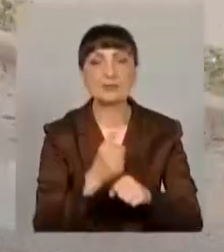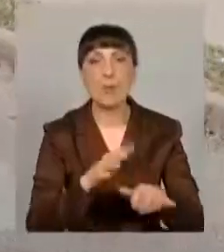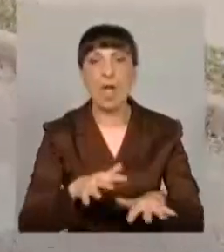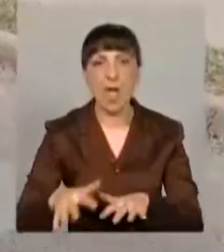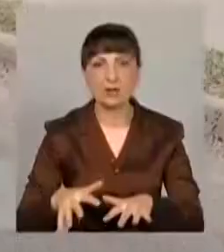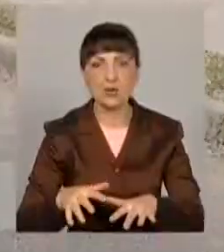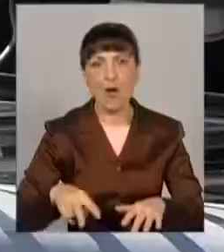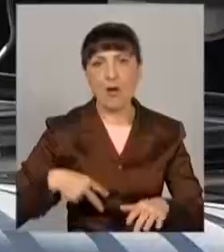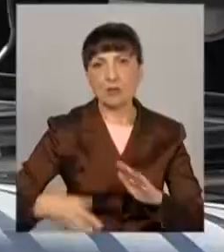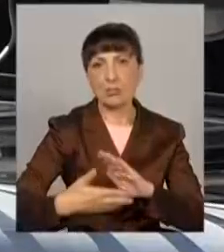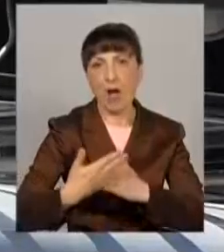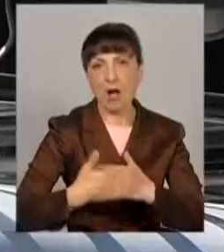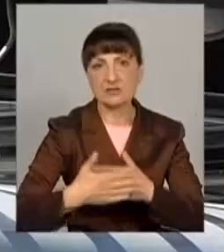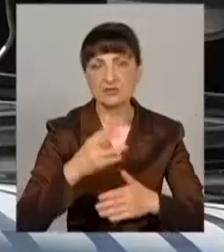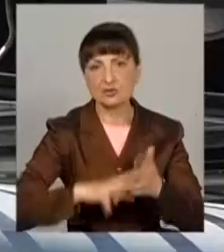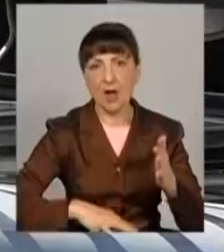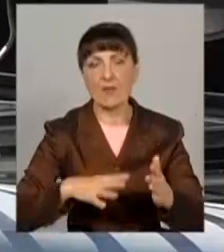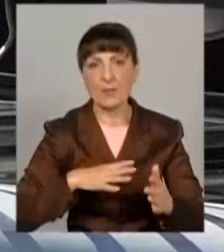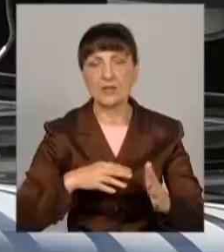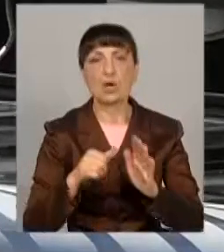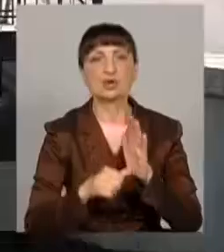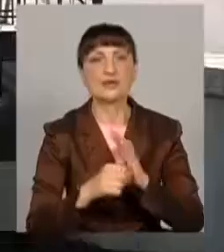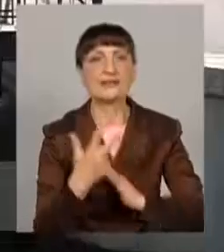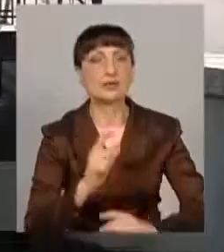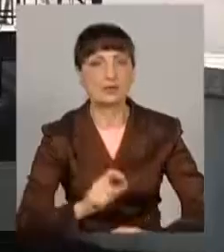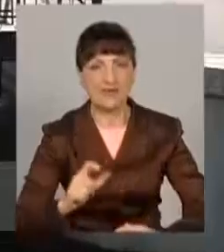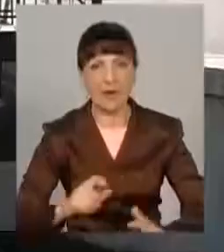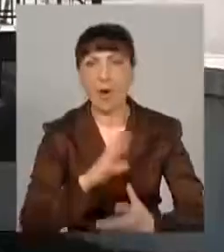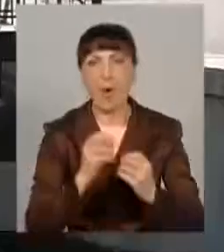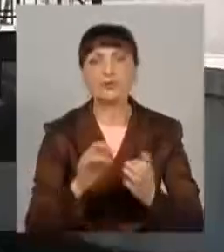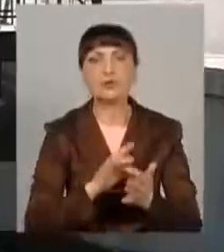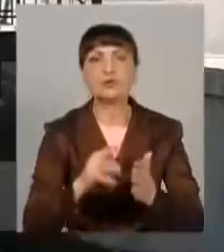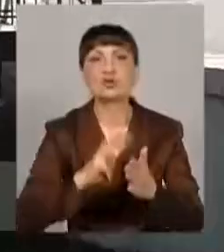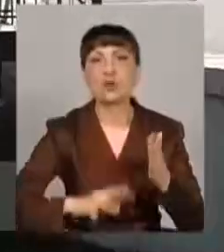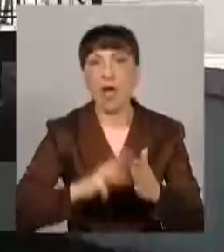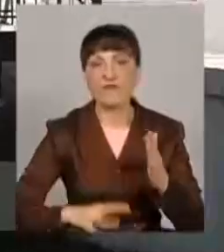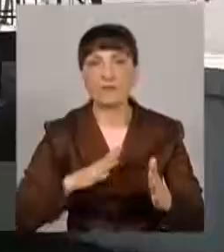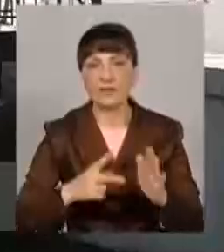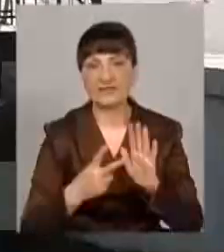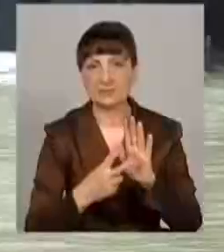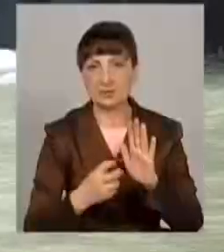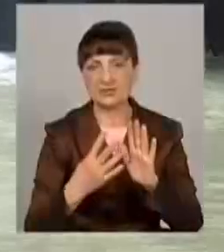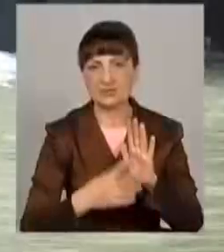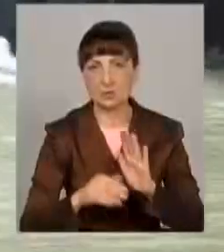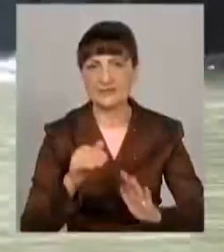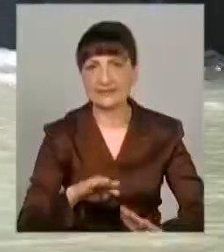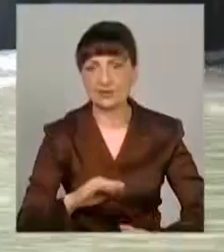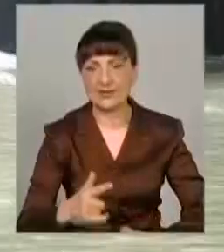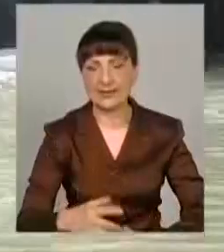местах к административной ответственности привлекли 63 человека. Общая сумма штрафов составила 790 тысяч